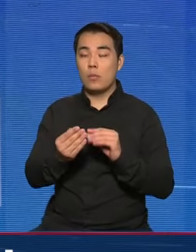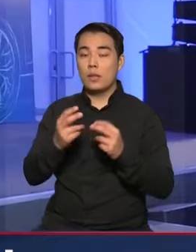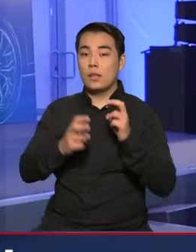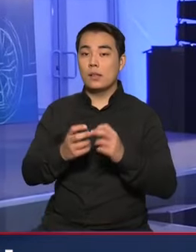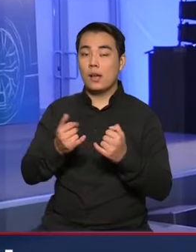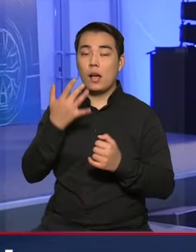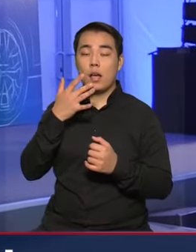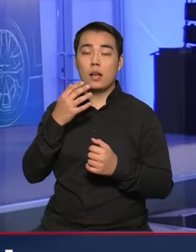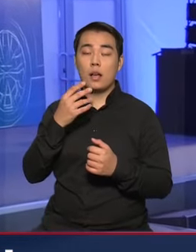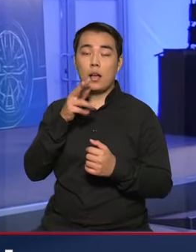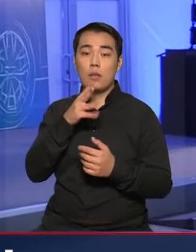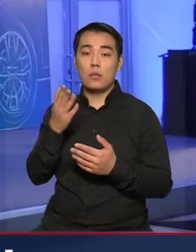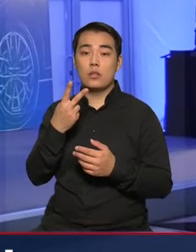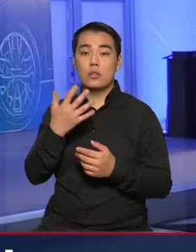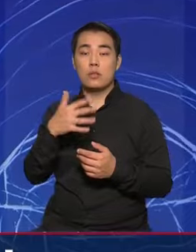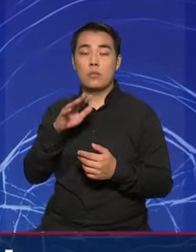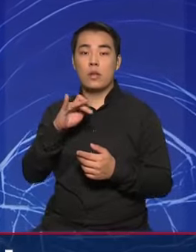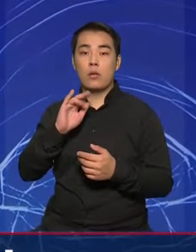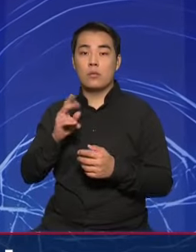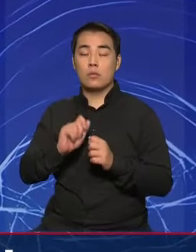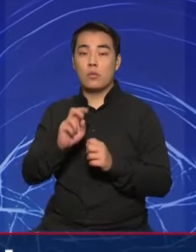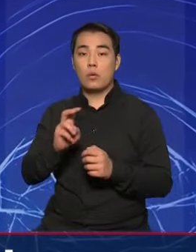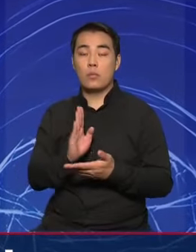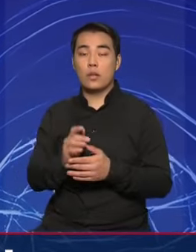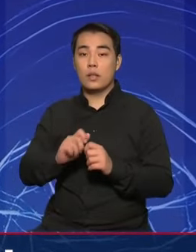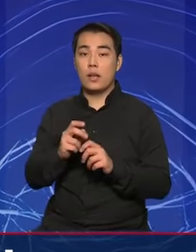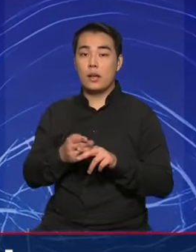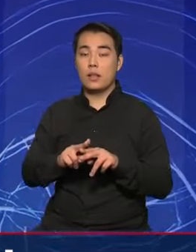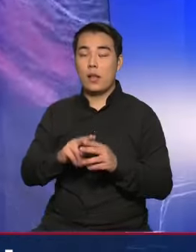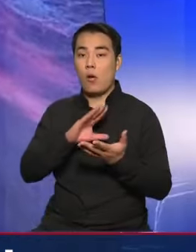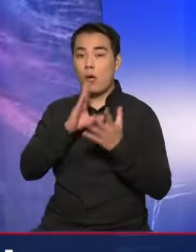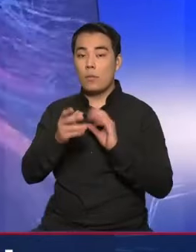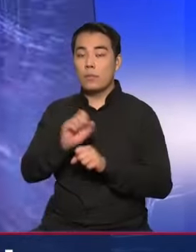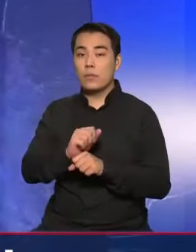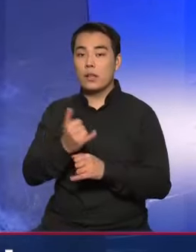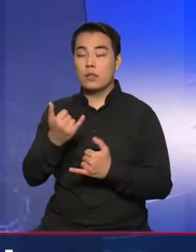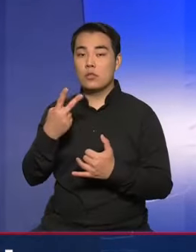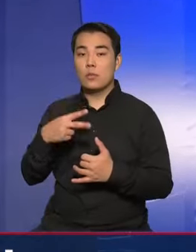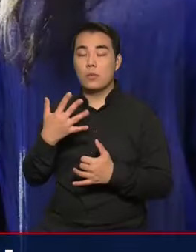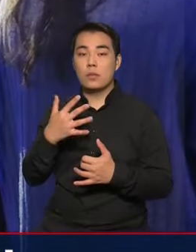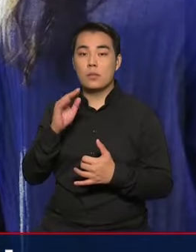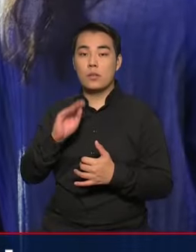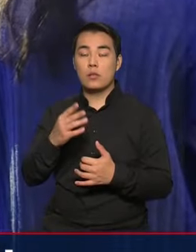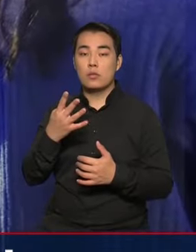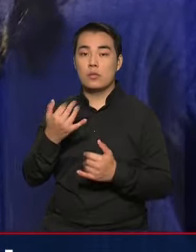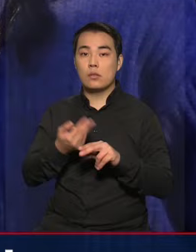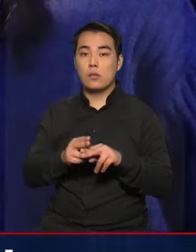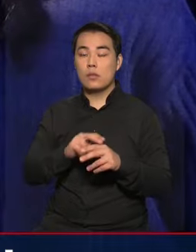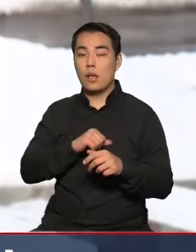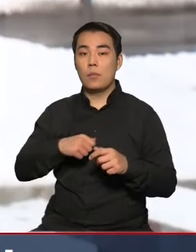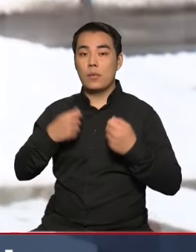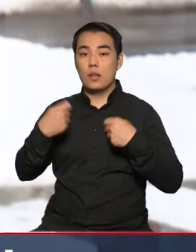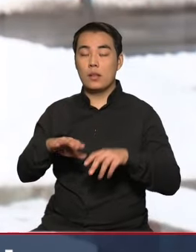құйылған инвестиция 250 миллион доллар. Айта кетейік, былтыр бұл маркадағы көліктердің Қазақстанда 25495 данасы